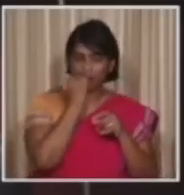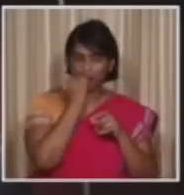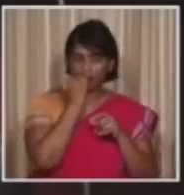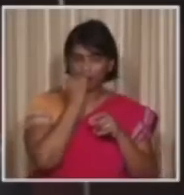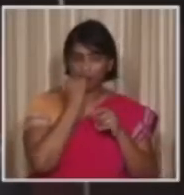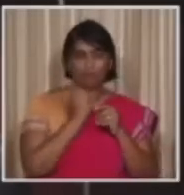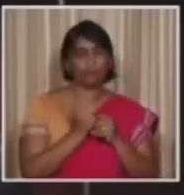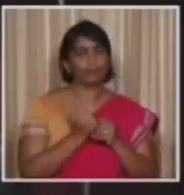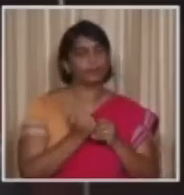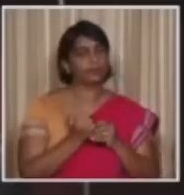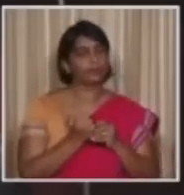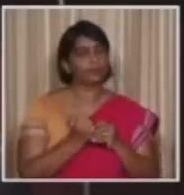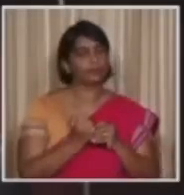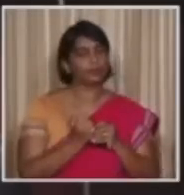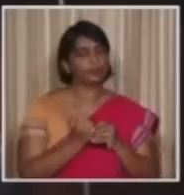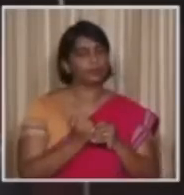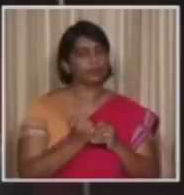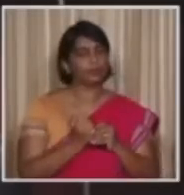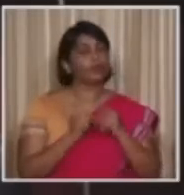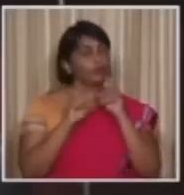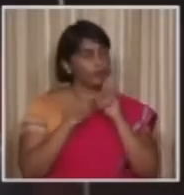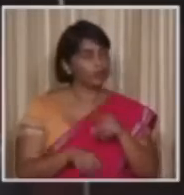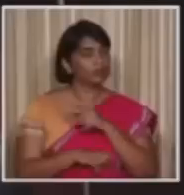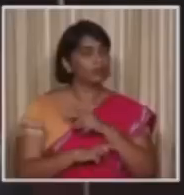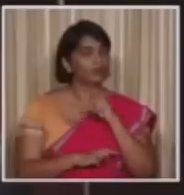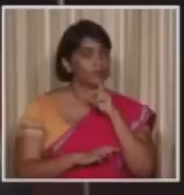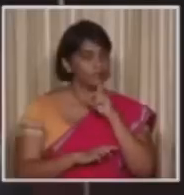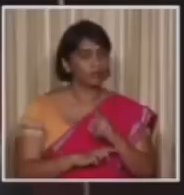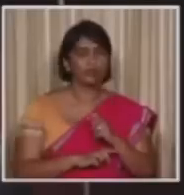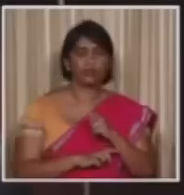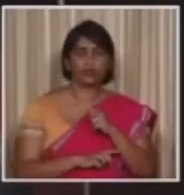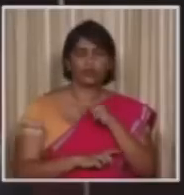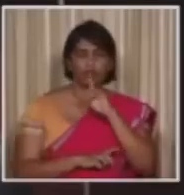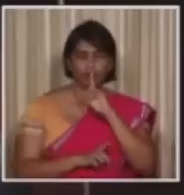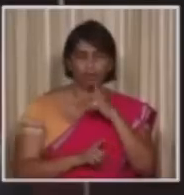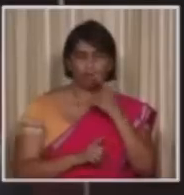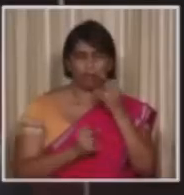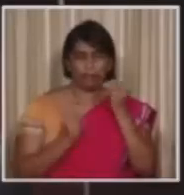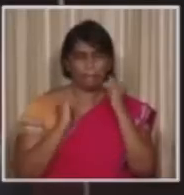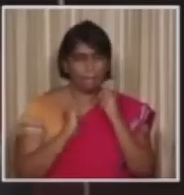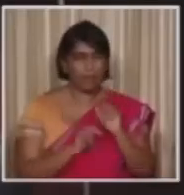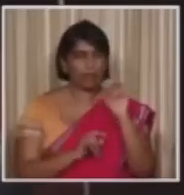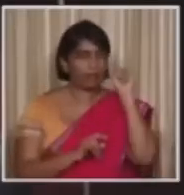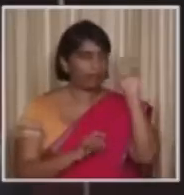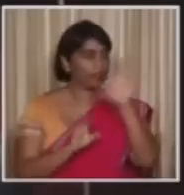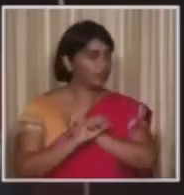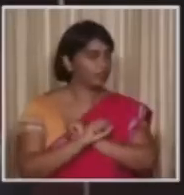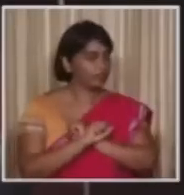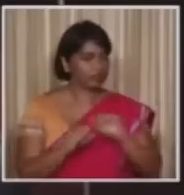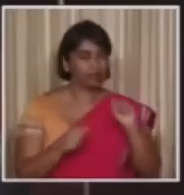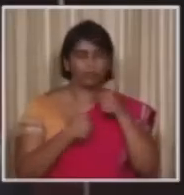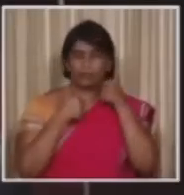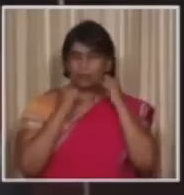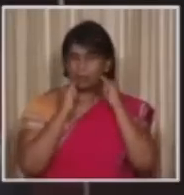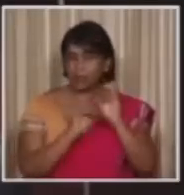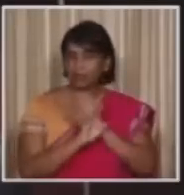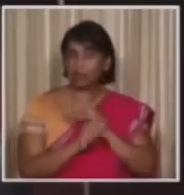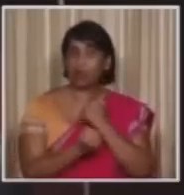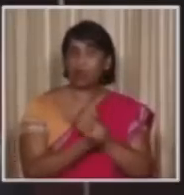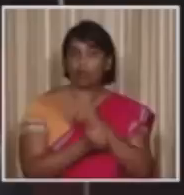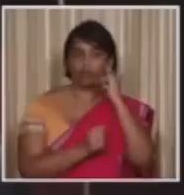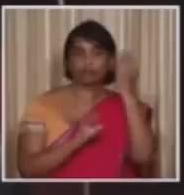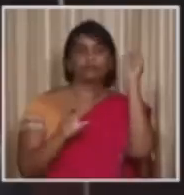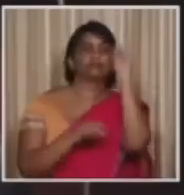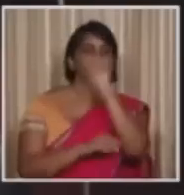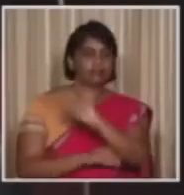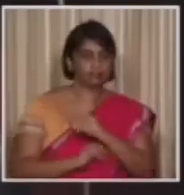කියන්නේ පොලිස්පති පත් කරනකොට කිසිම කැලැල්ලක් නැති, චෝදනාවක් නැති පොලිස්පති කෙනෙක් පත්